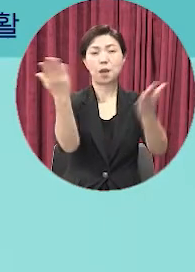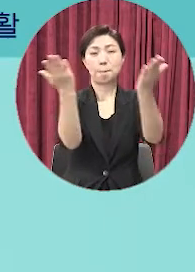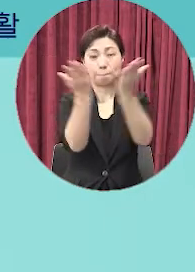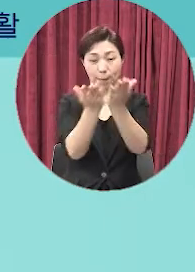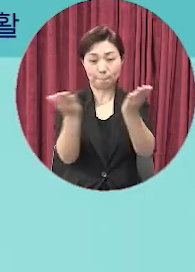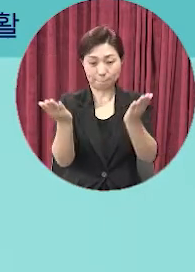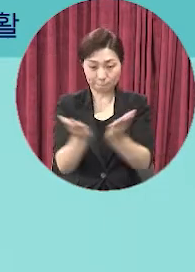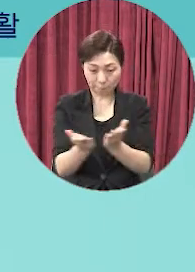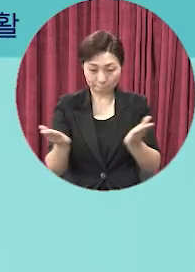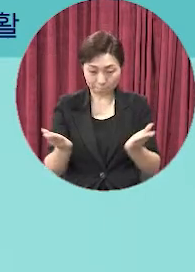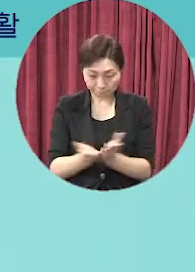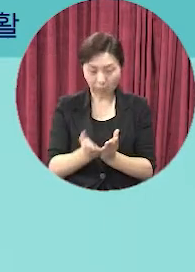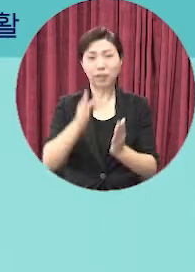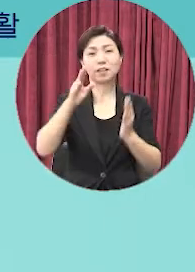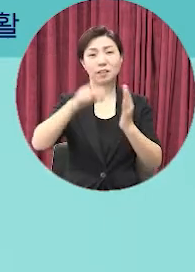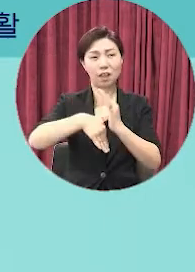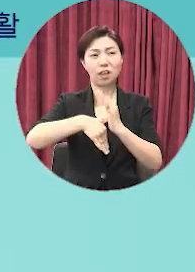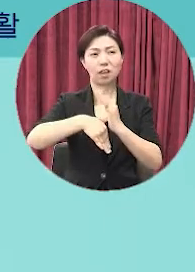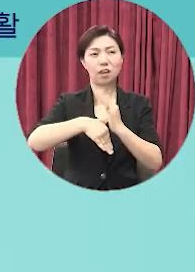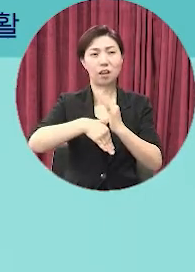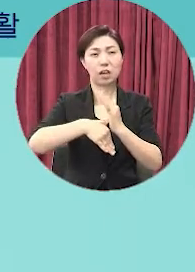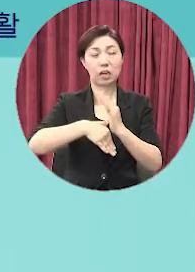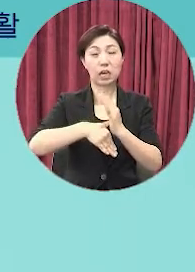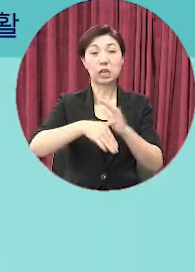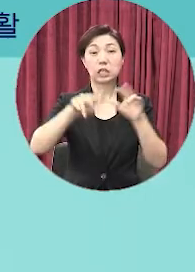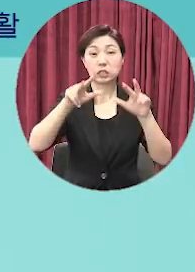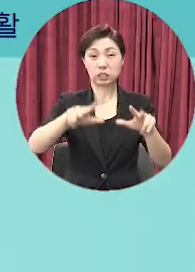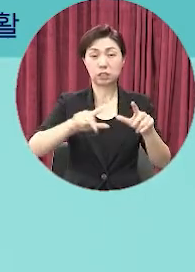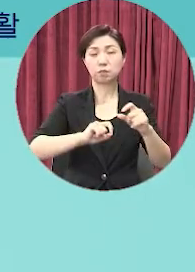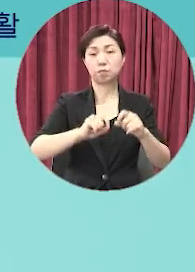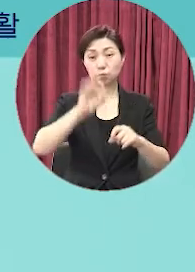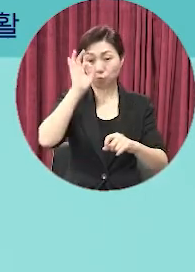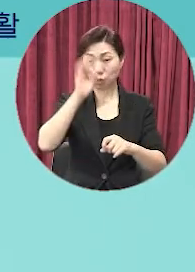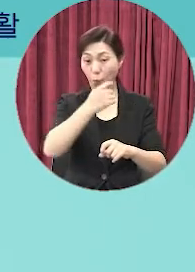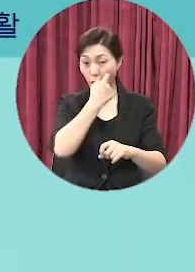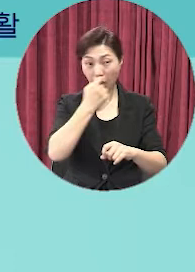때 보시다시피 대부분의 경우는